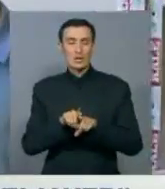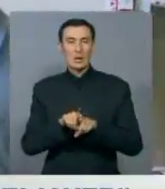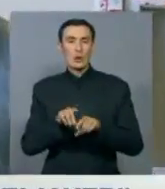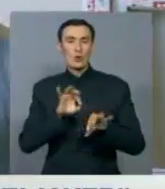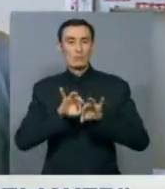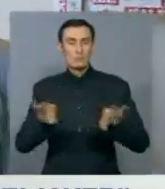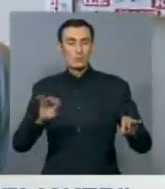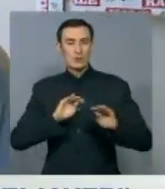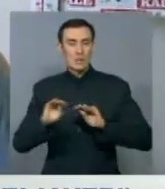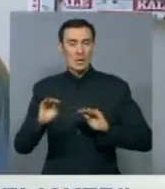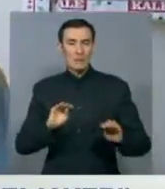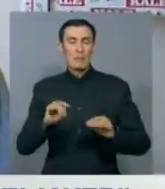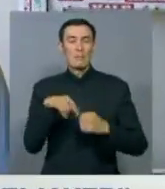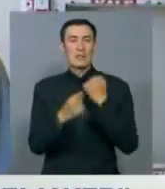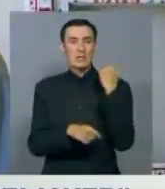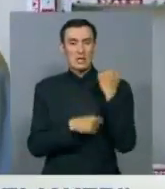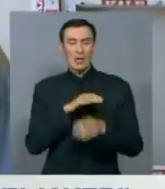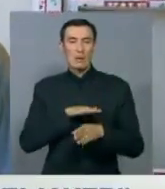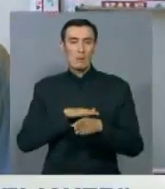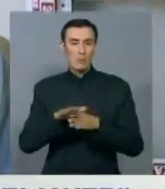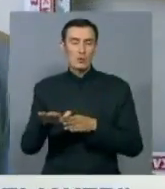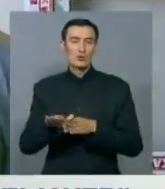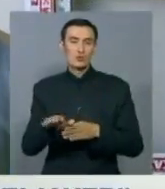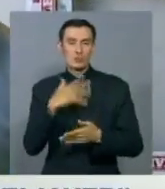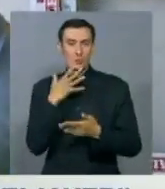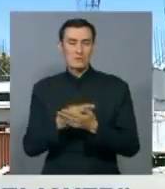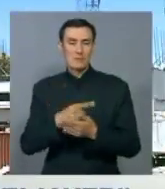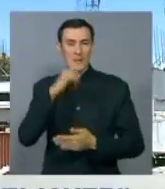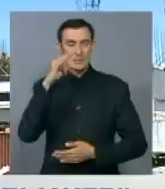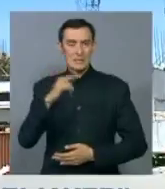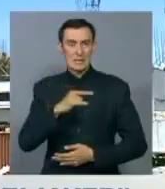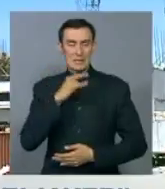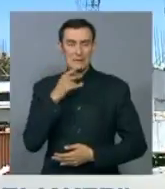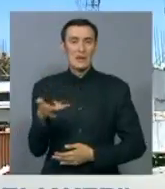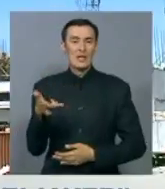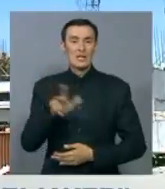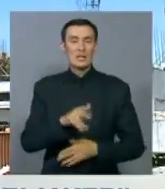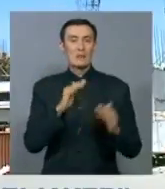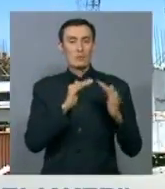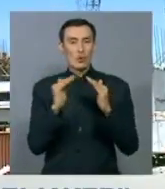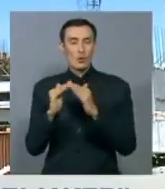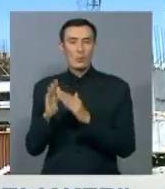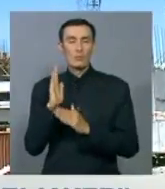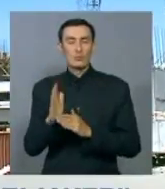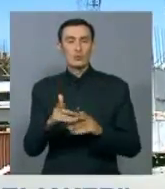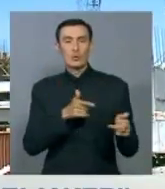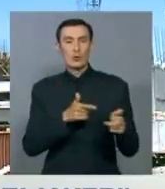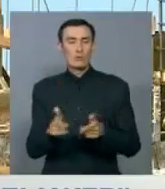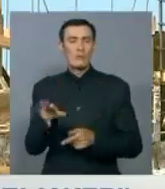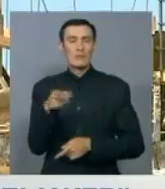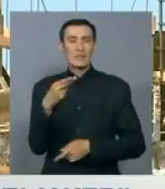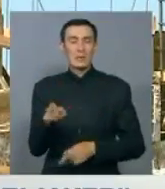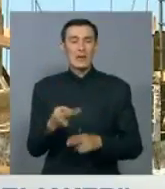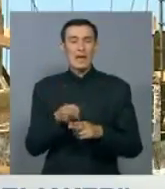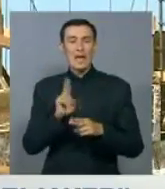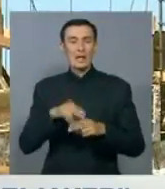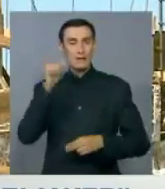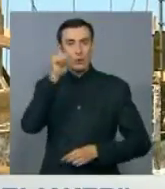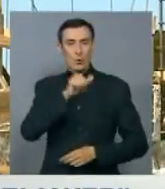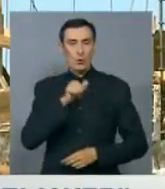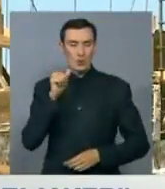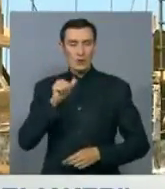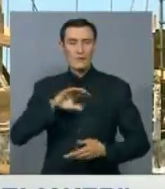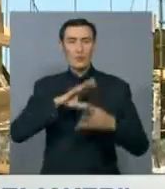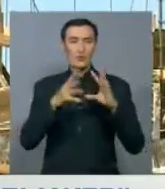работы. Материалы у нас произведены в Казахстане. 3 многоэтажки планируют сдать в эксплуатацию в декабре текущего года.